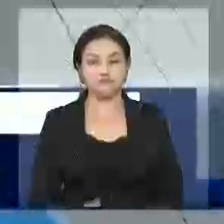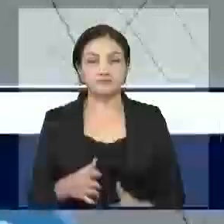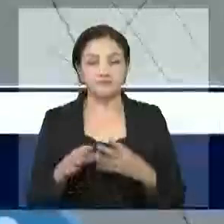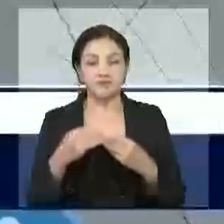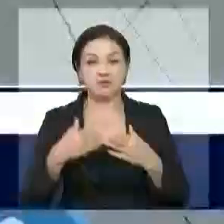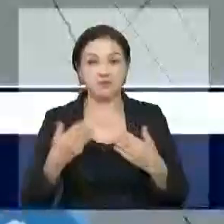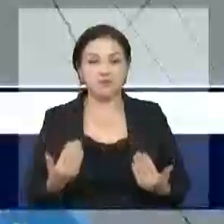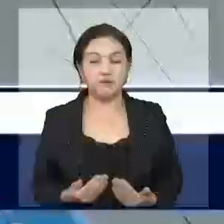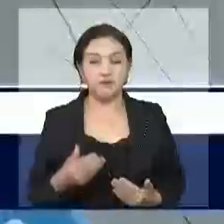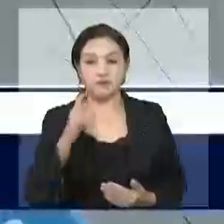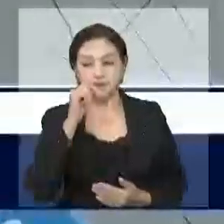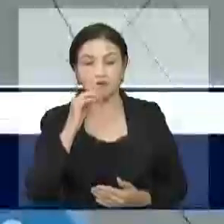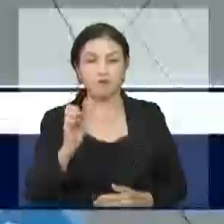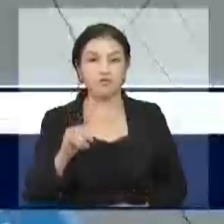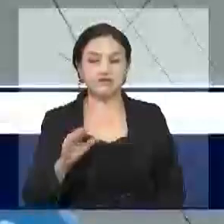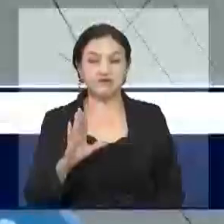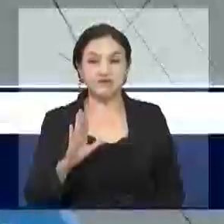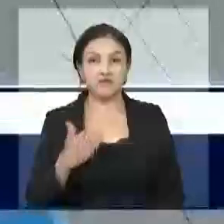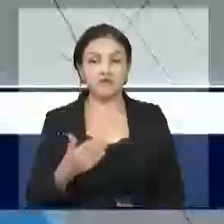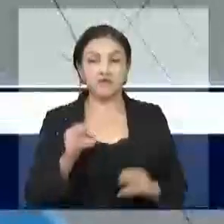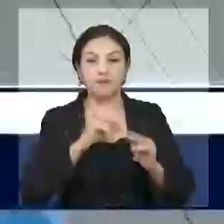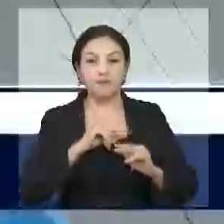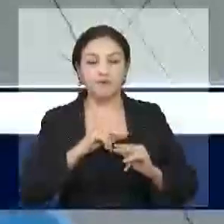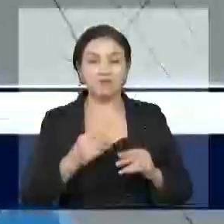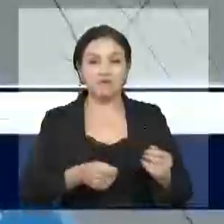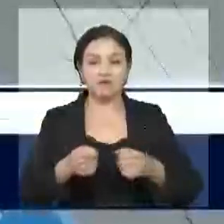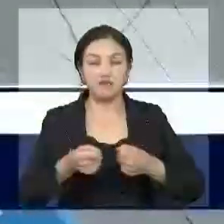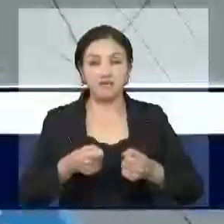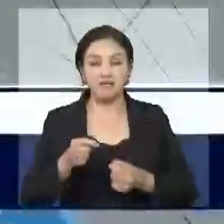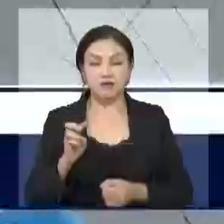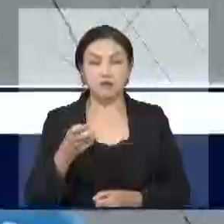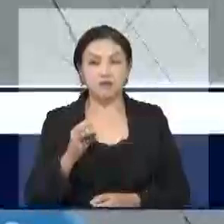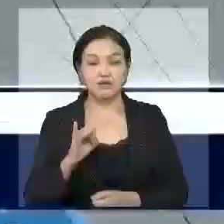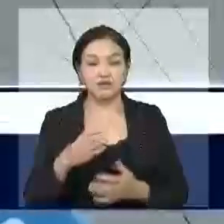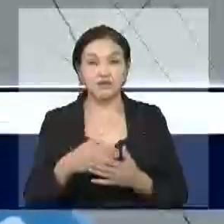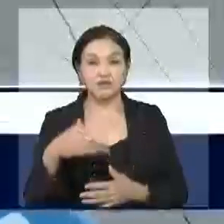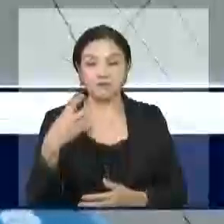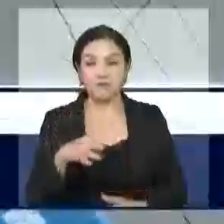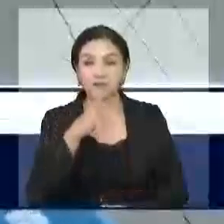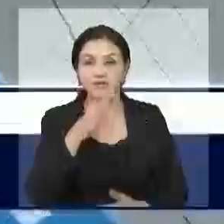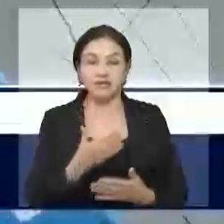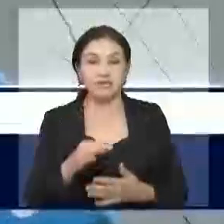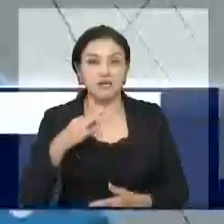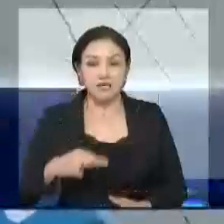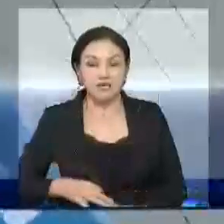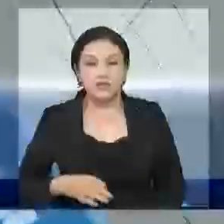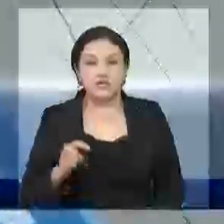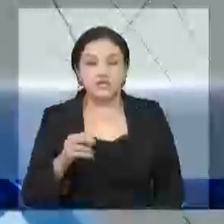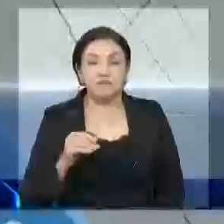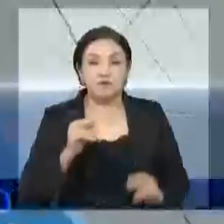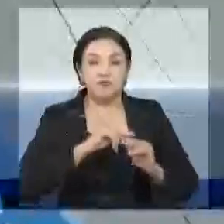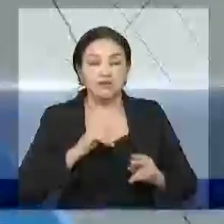Вместе со мной живет мой муж Жумабек Утиниязов. Он работал водителем в селе Екпетал более 40 лет. А сын Жанибек трудится